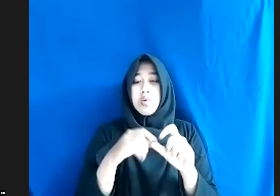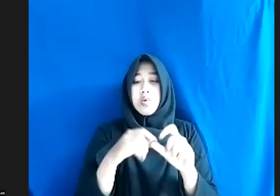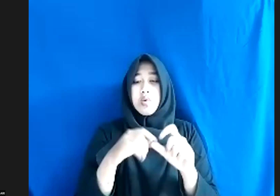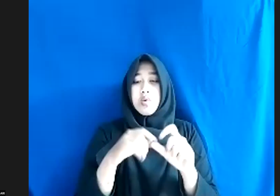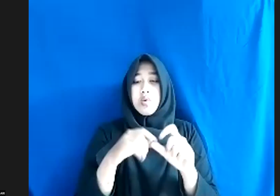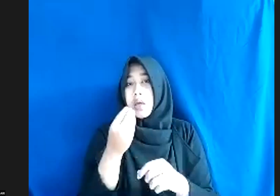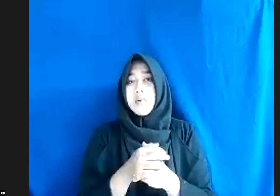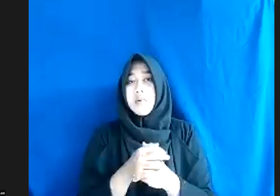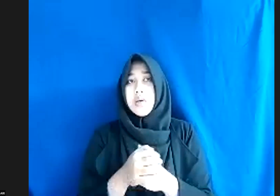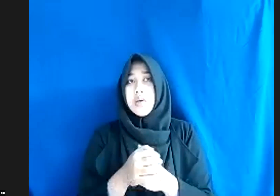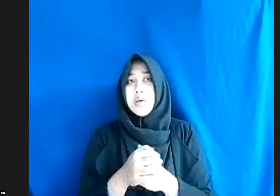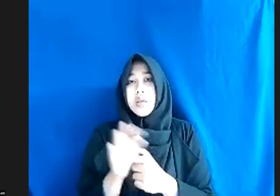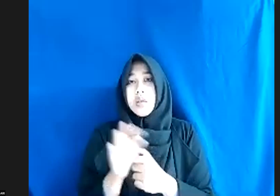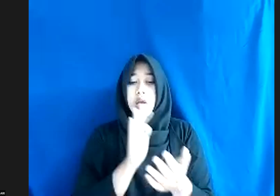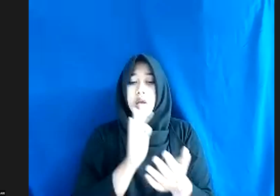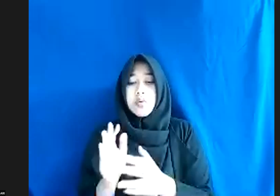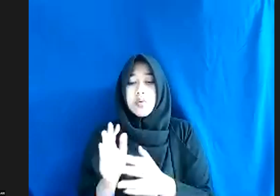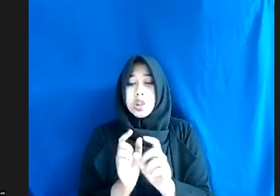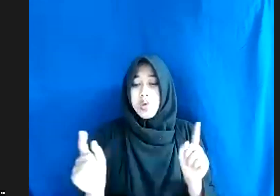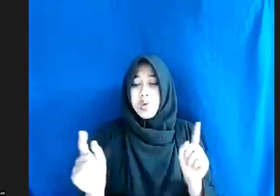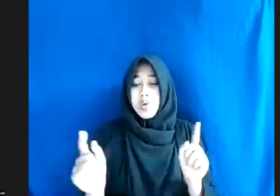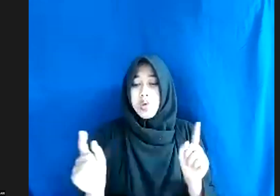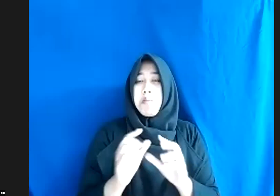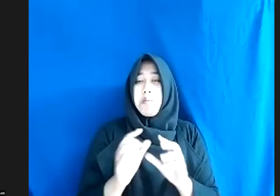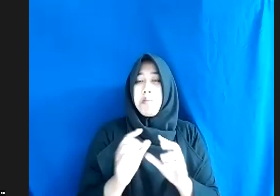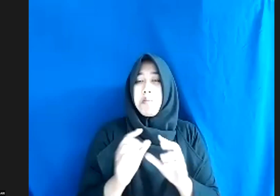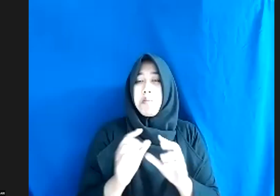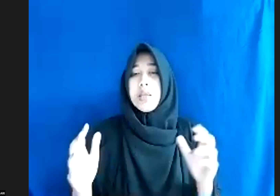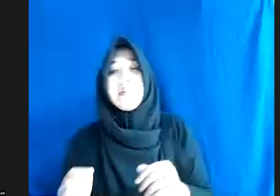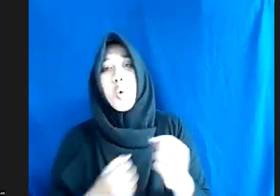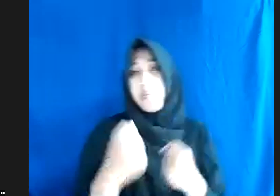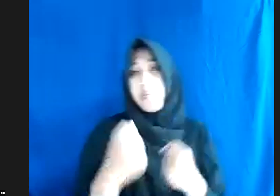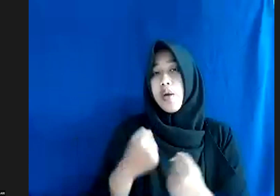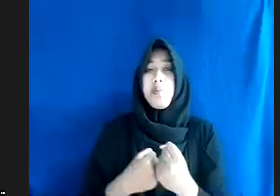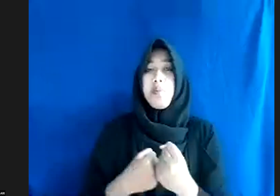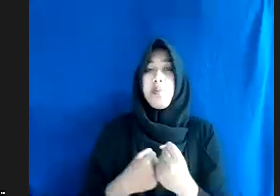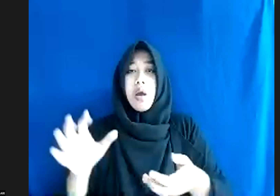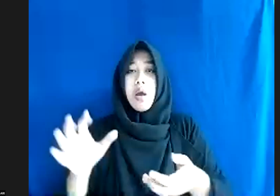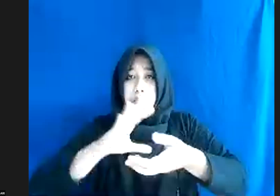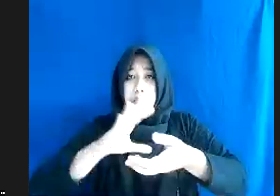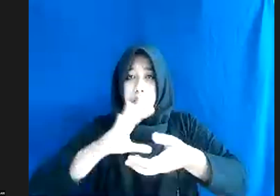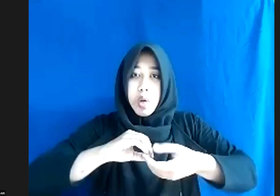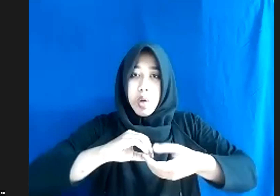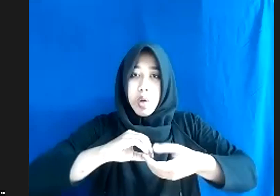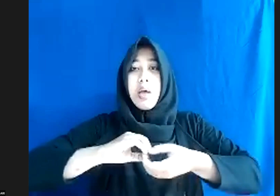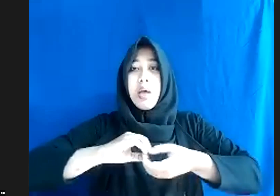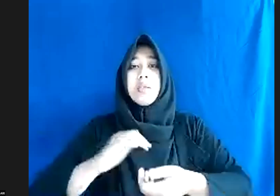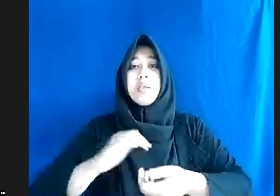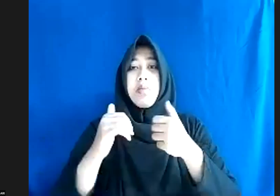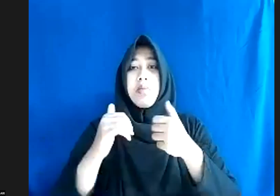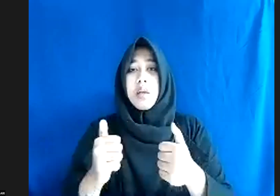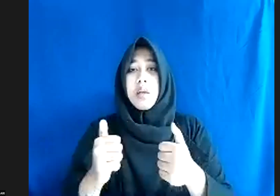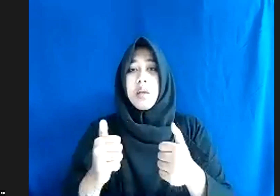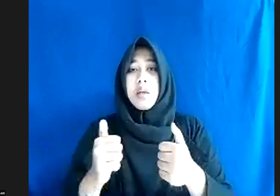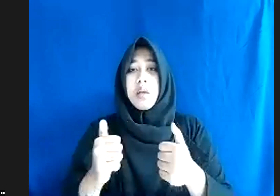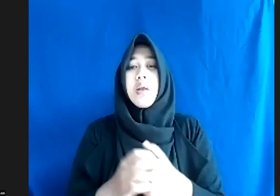maka upaya untuk berkolaborasi ini akan menjadi baik, langsung dari petani, pengolah, dan kemudian langsung ke